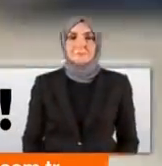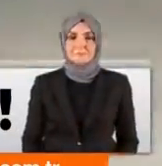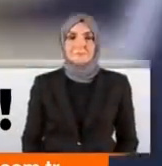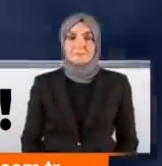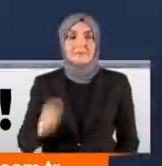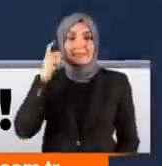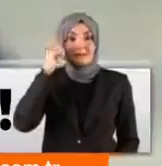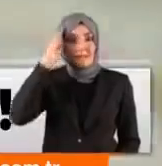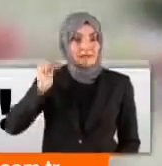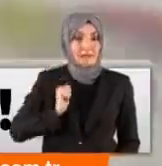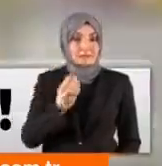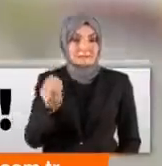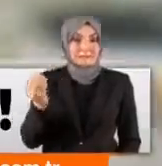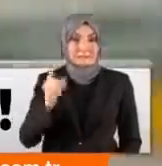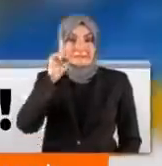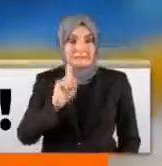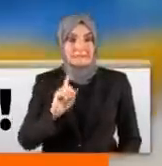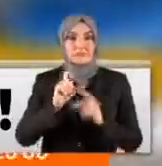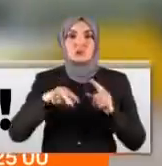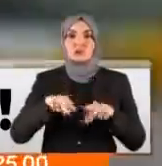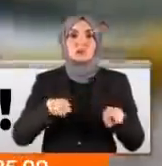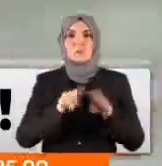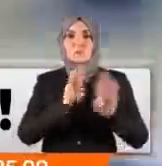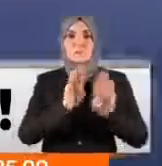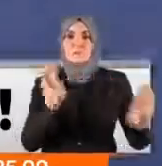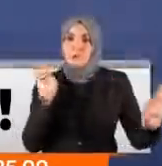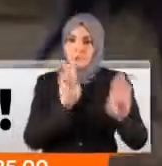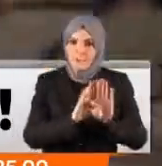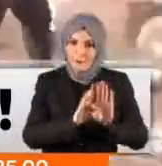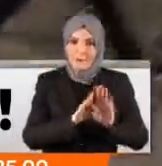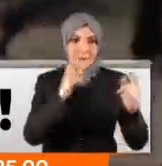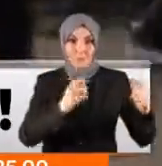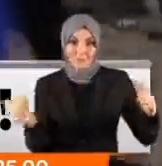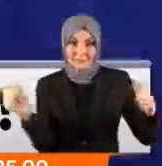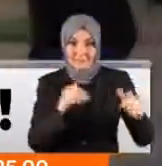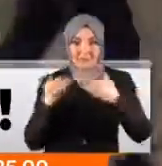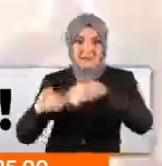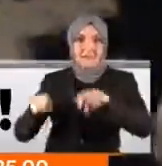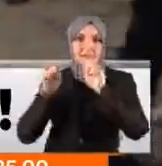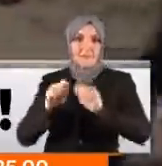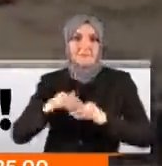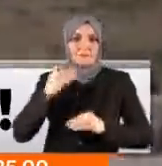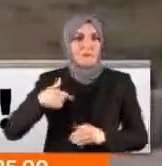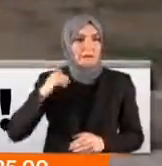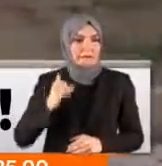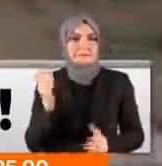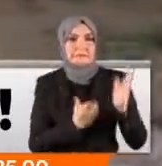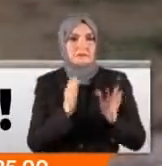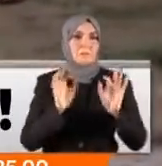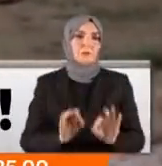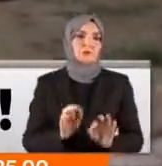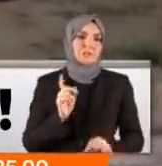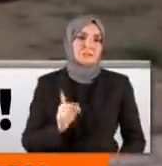İsrail askerleri önce Şam kapısını kapatıp bölgeye ulaşımı engelledi ardından hain saldırı başladı